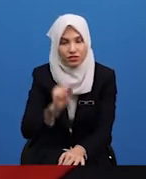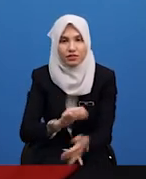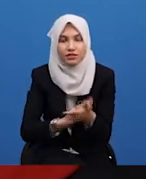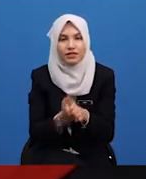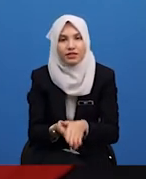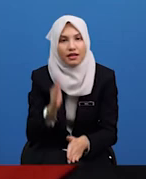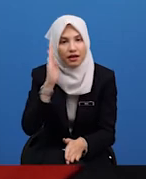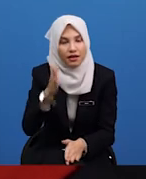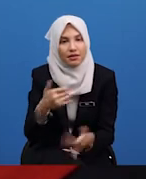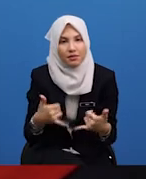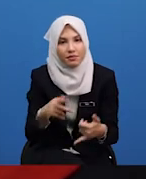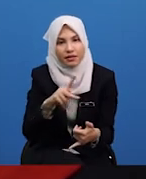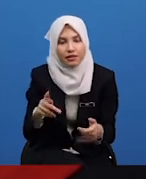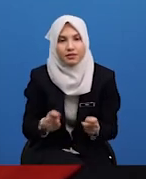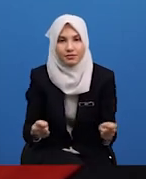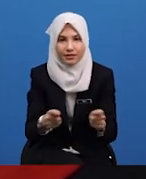akan dimainkan seperti ini.